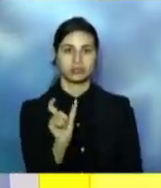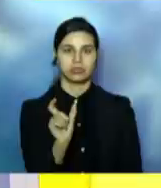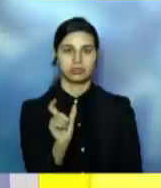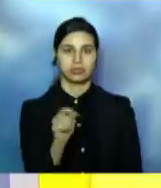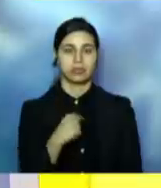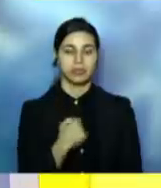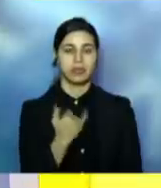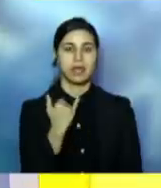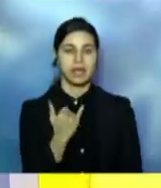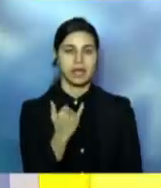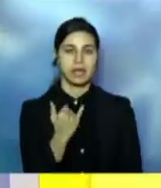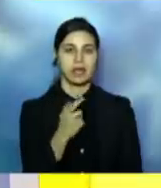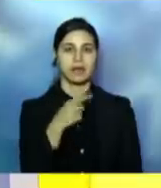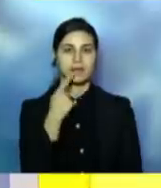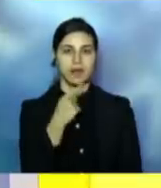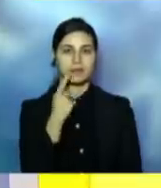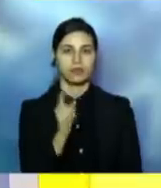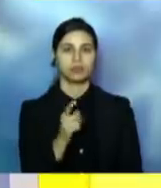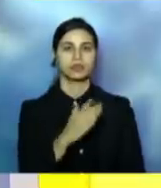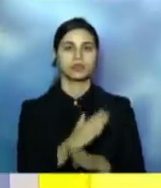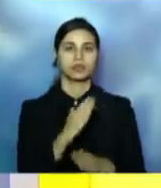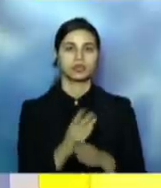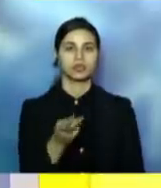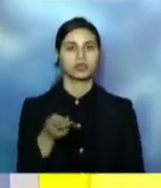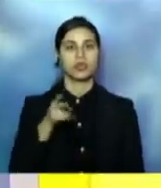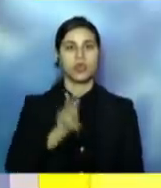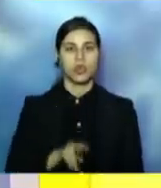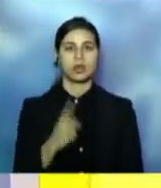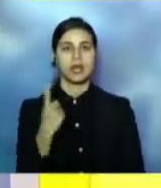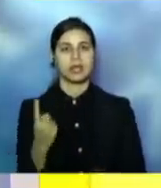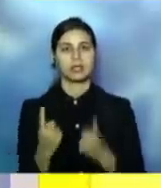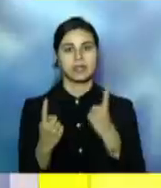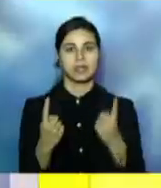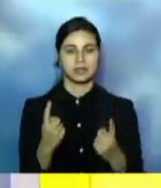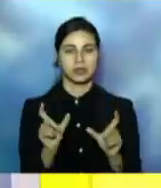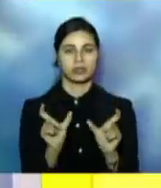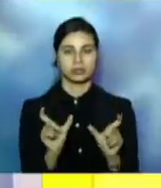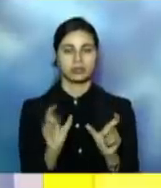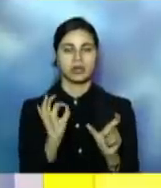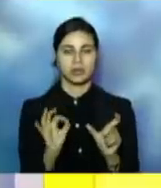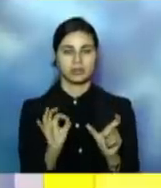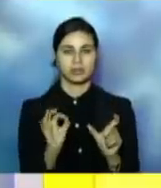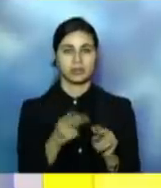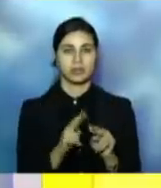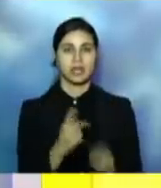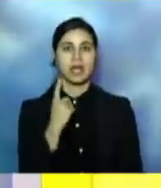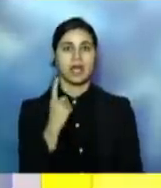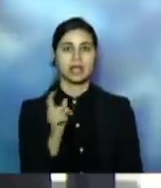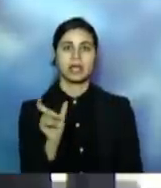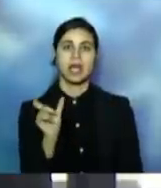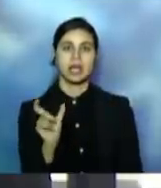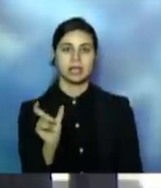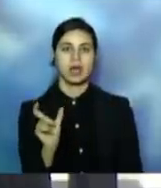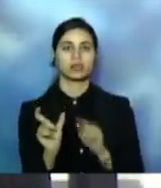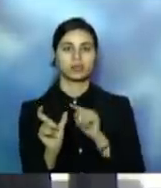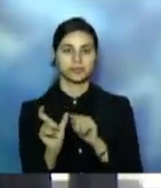მე ახლა ხელში მიჭირავს პურის ორი ერთეული, ერთი ერთეული და მეორე ერთეული. ანუ ერთ ერთეულს,